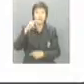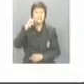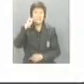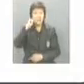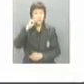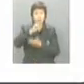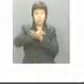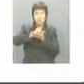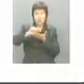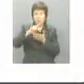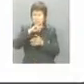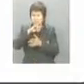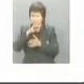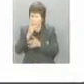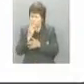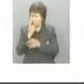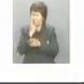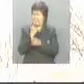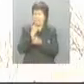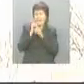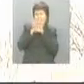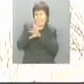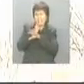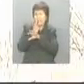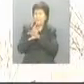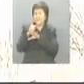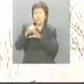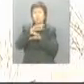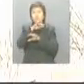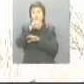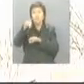ได้ก็มีสีขุ่นแดงครับ มีทุกบ้าน